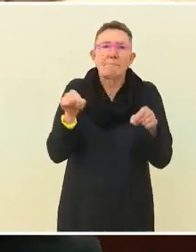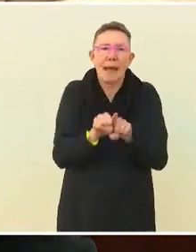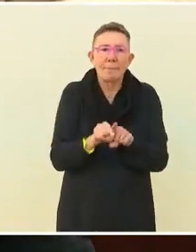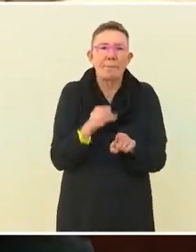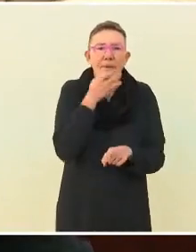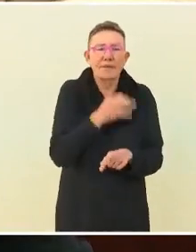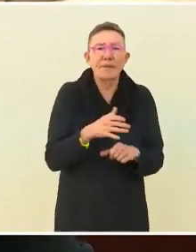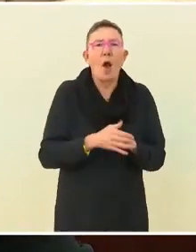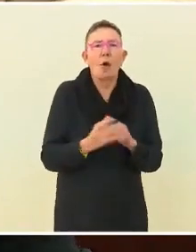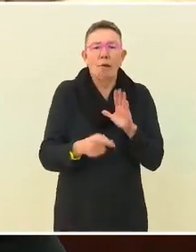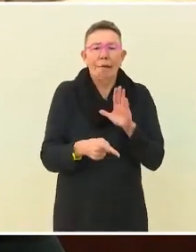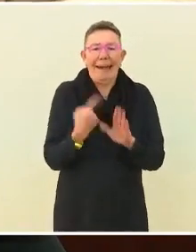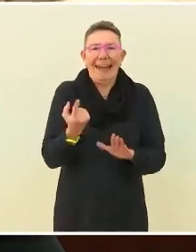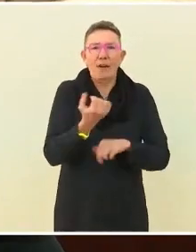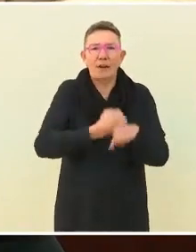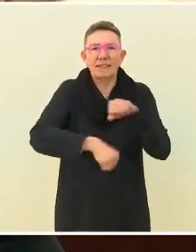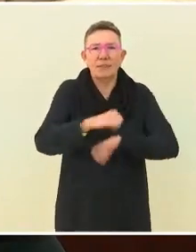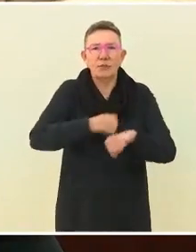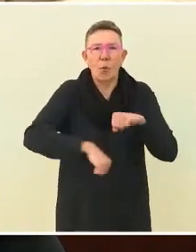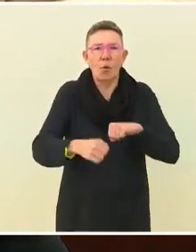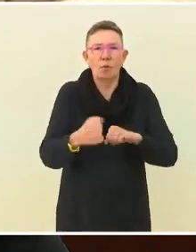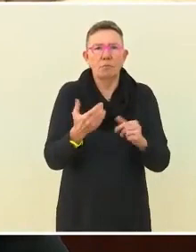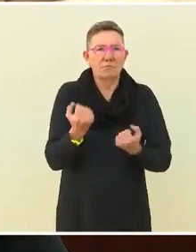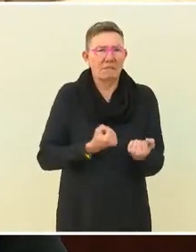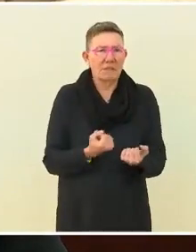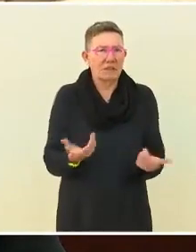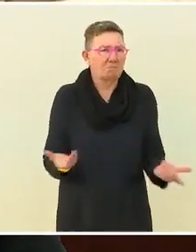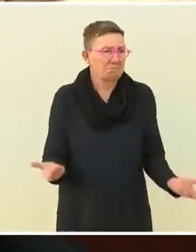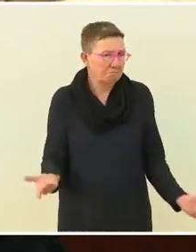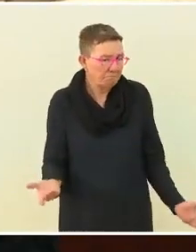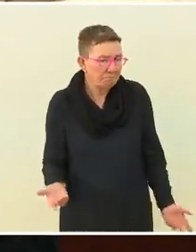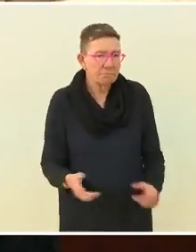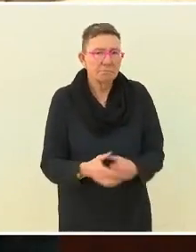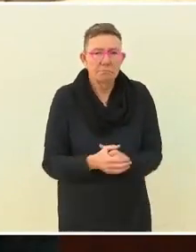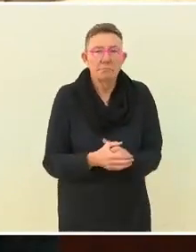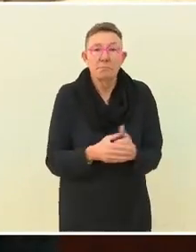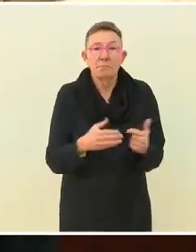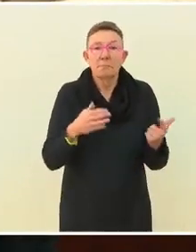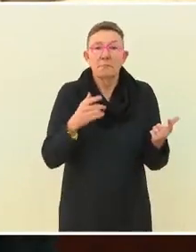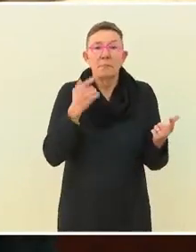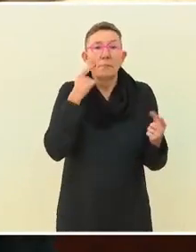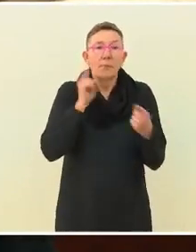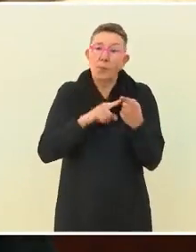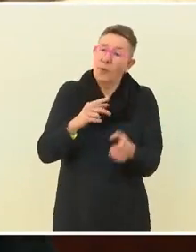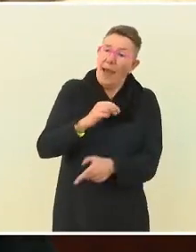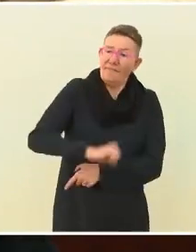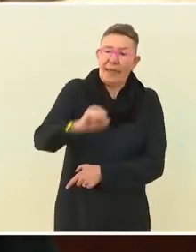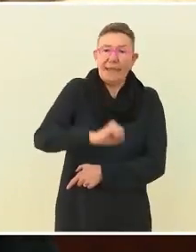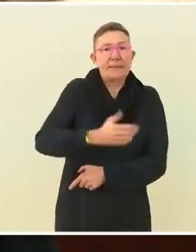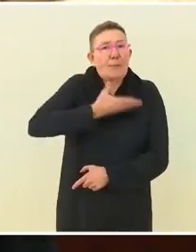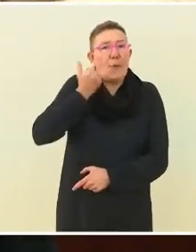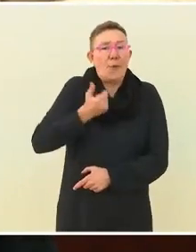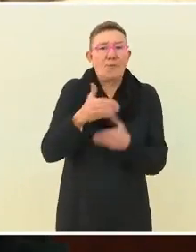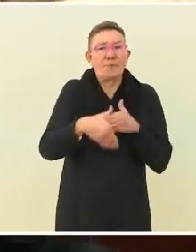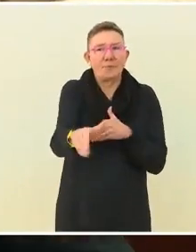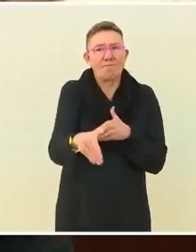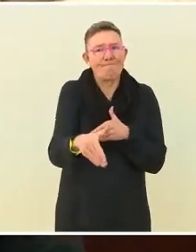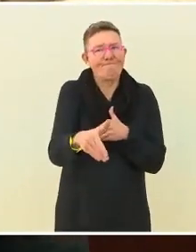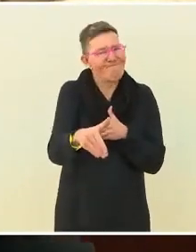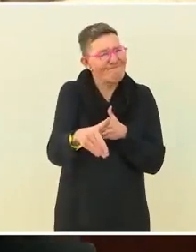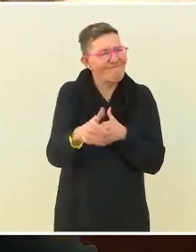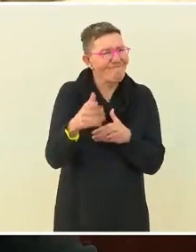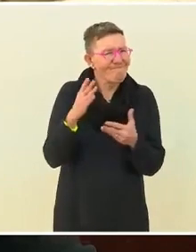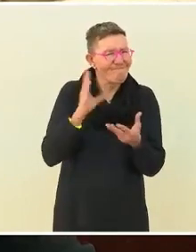fameuse réorganisation des services, aujourd'hui pour plus d'efficacité demain. Mais je vous le